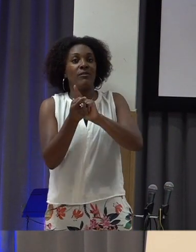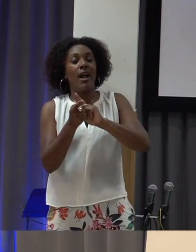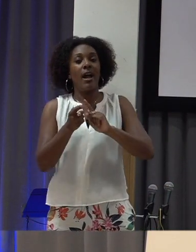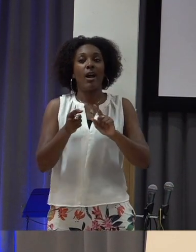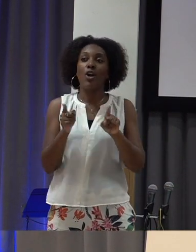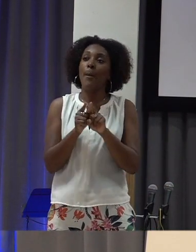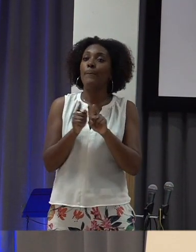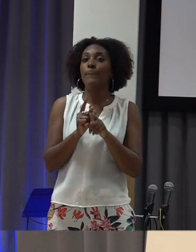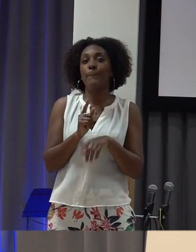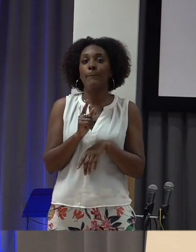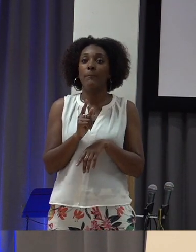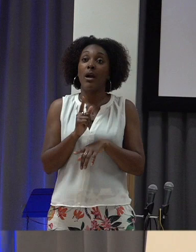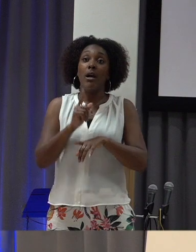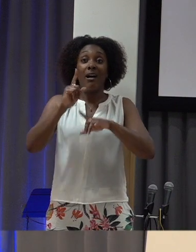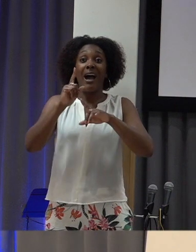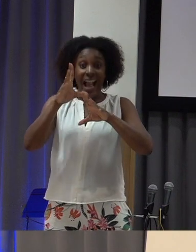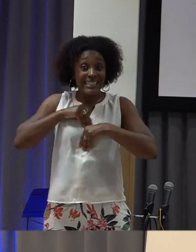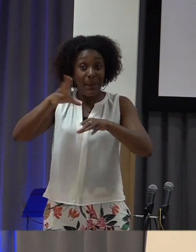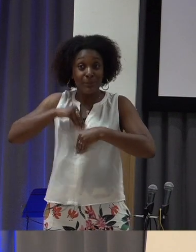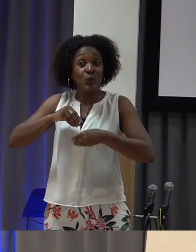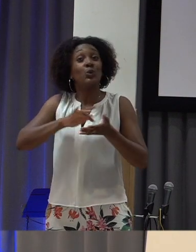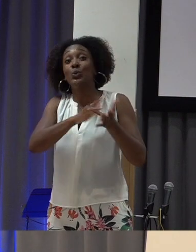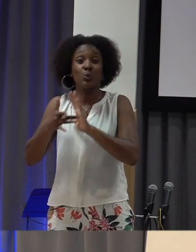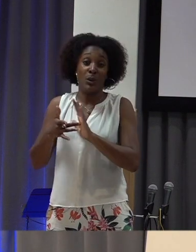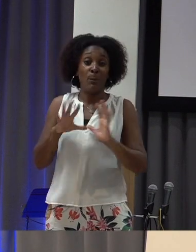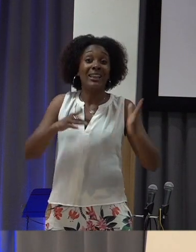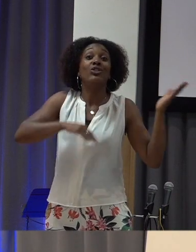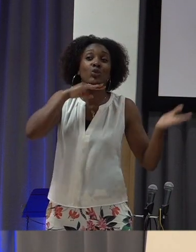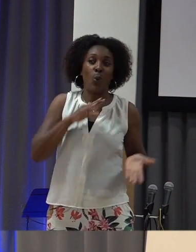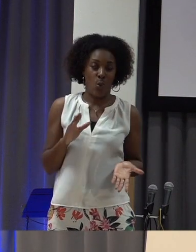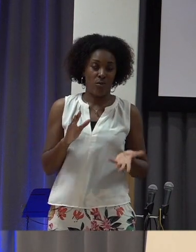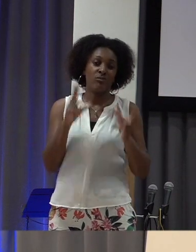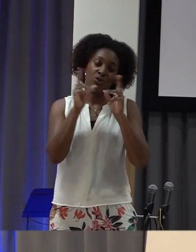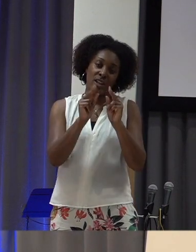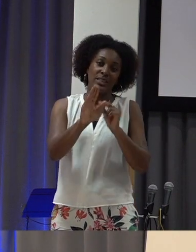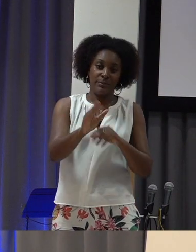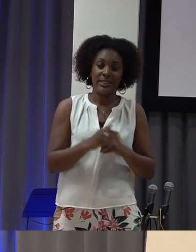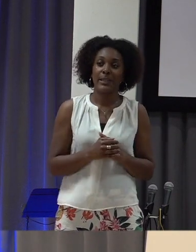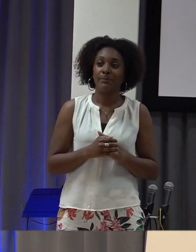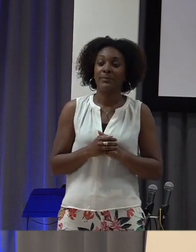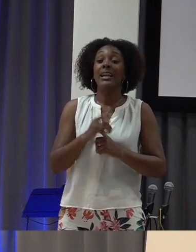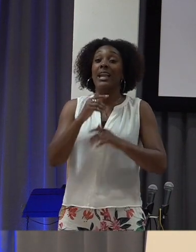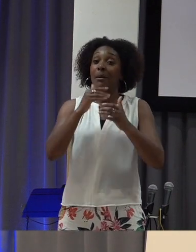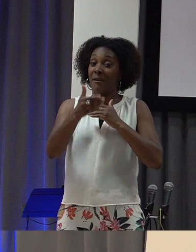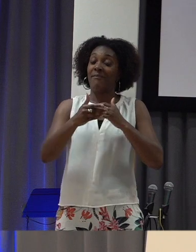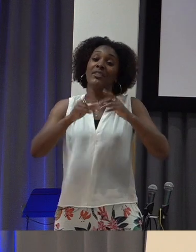relativisme accommodant. Alors nous allons voir un autre chapitre, limite de la